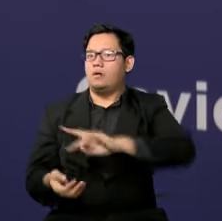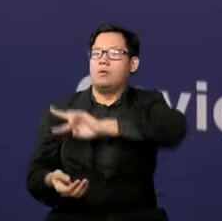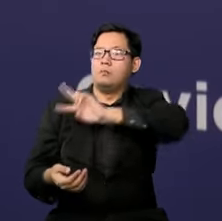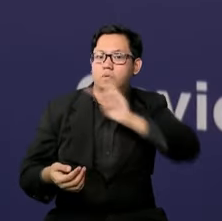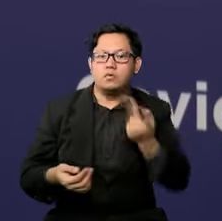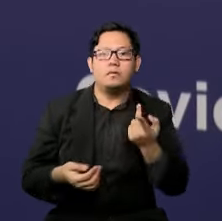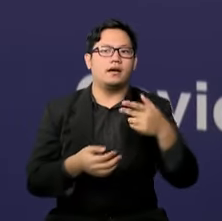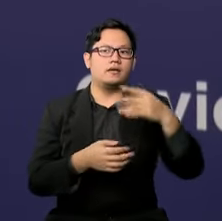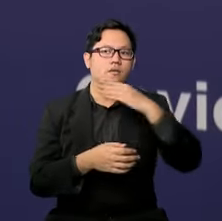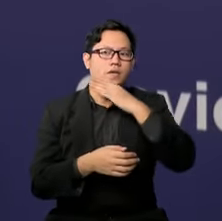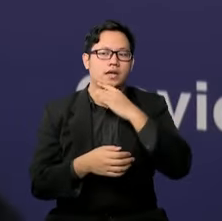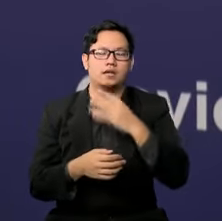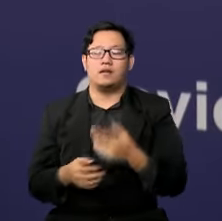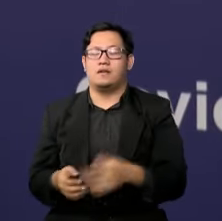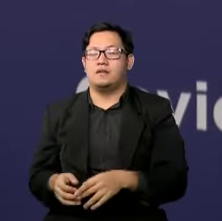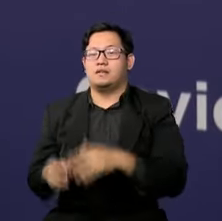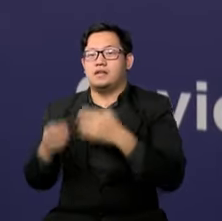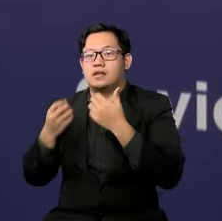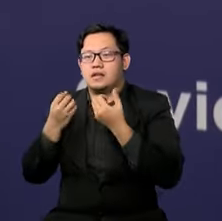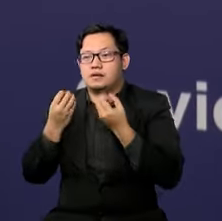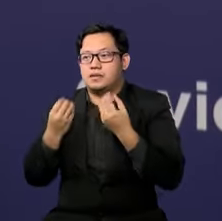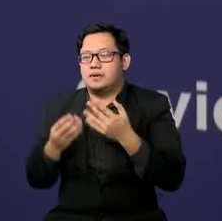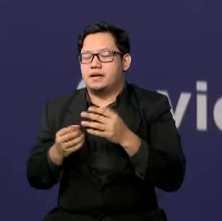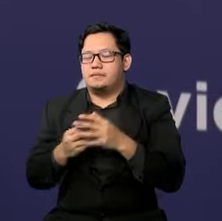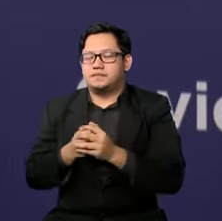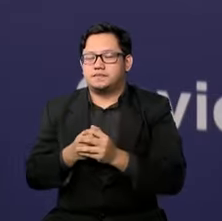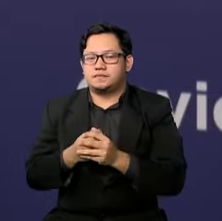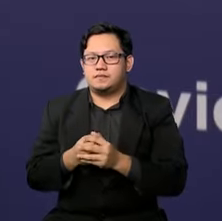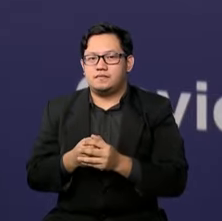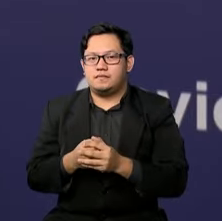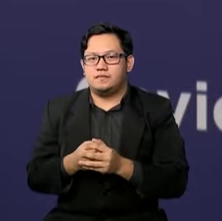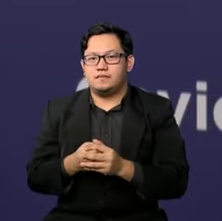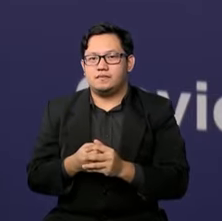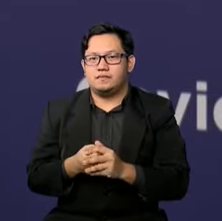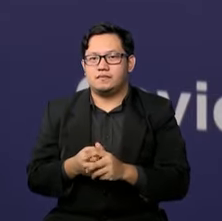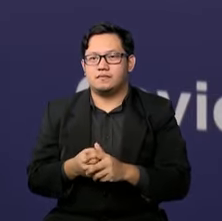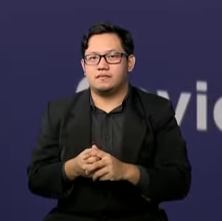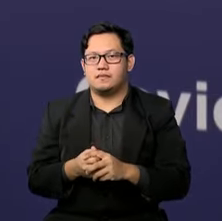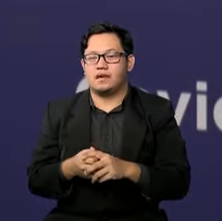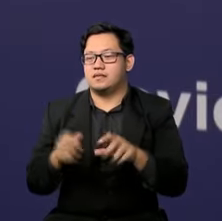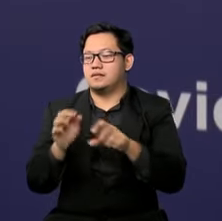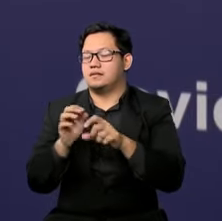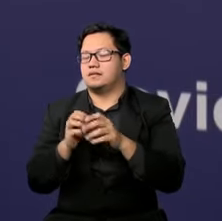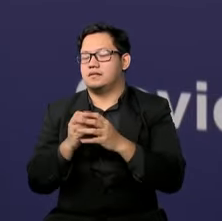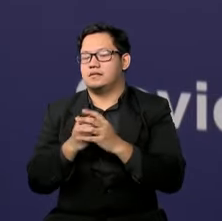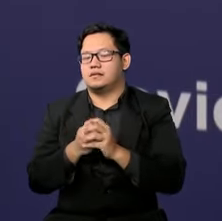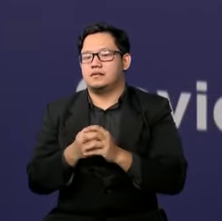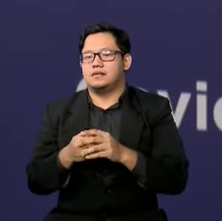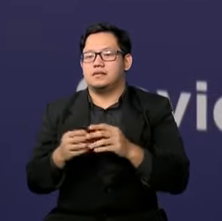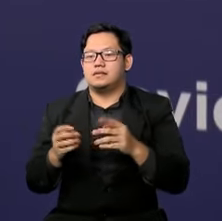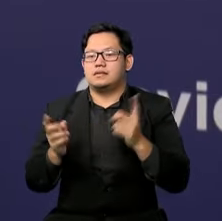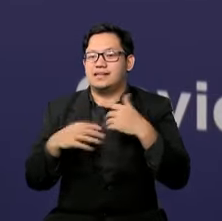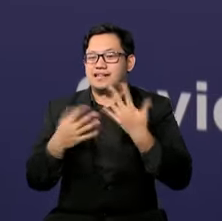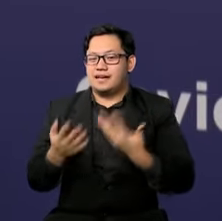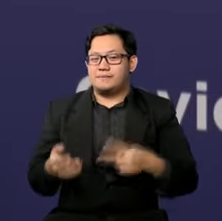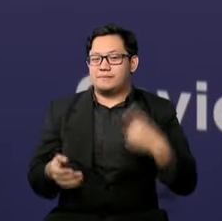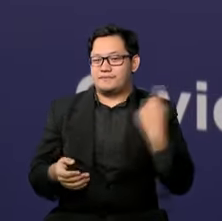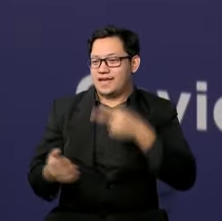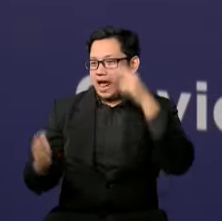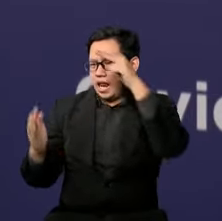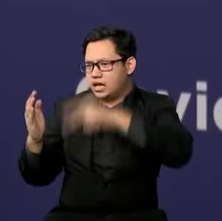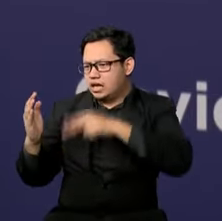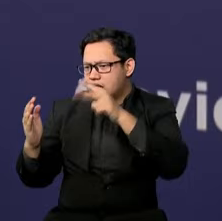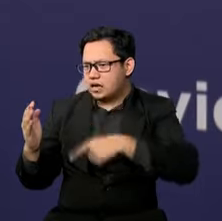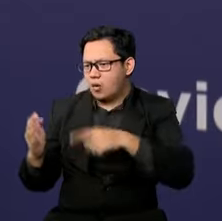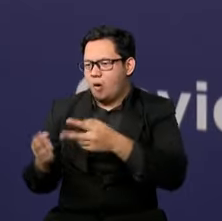sudah satu bulan dada kasus tiba-tiba ada kasus lagi berubah lagi lah dia zona resikonya menjadi resiko rendah misalnya jadi kita melihat perubahan itu dengan